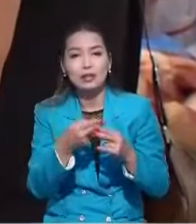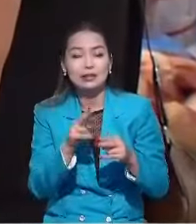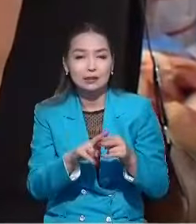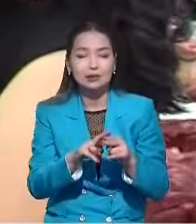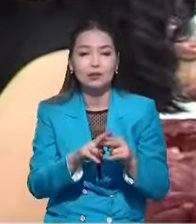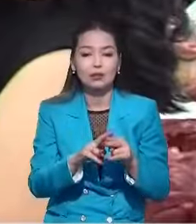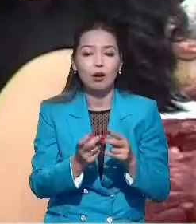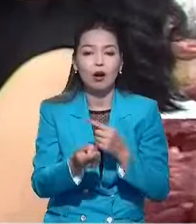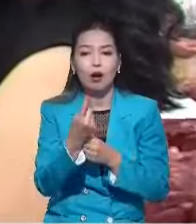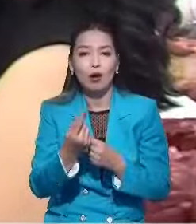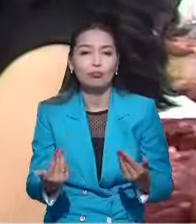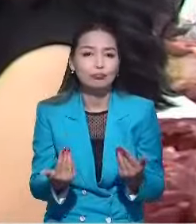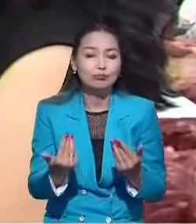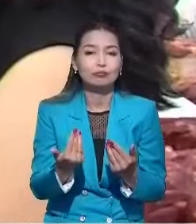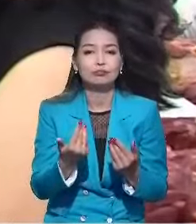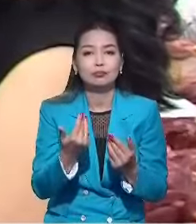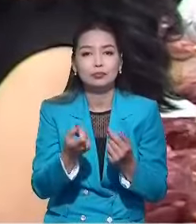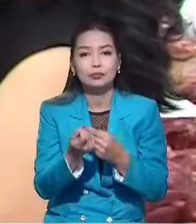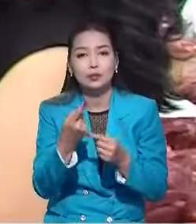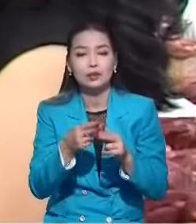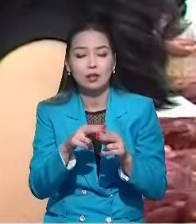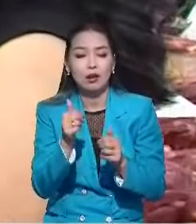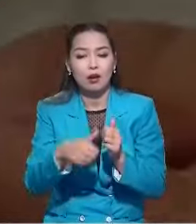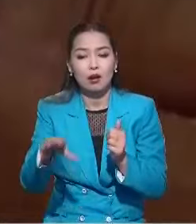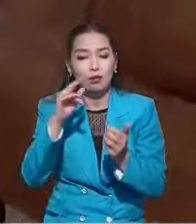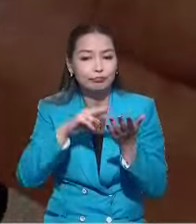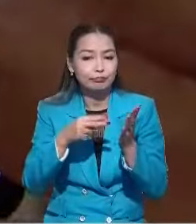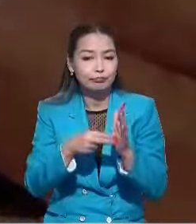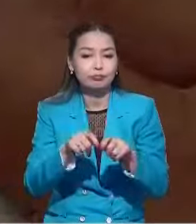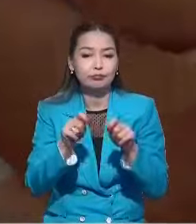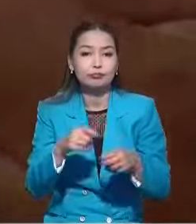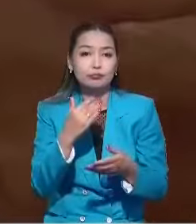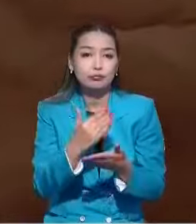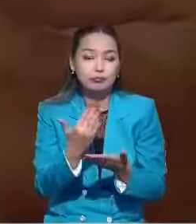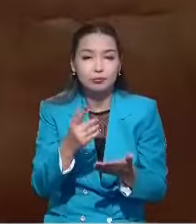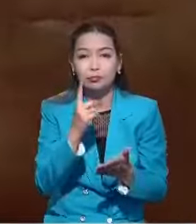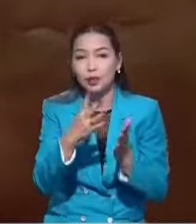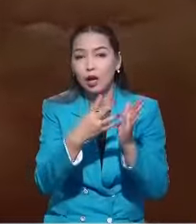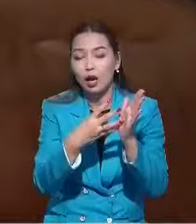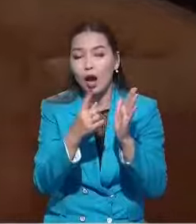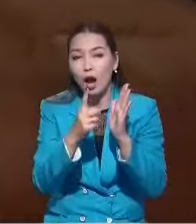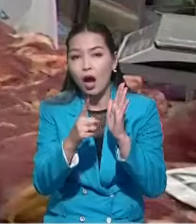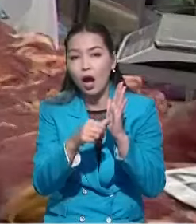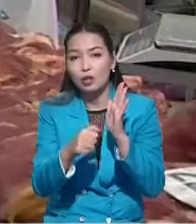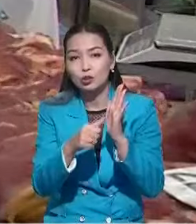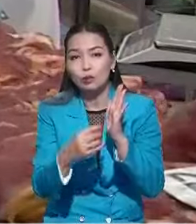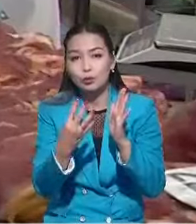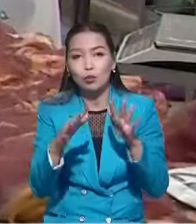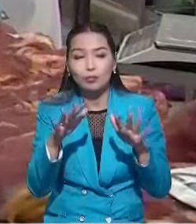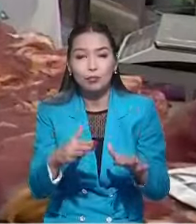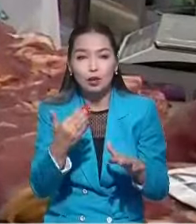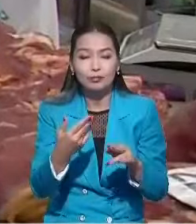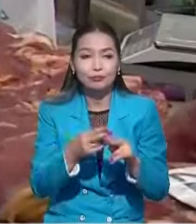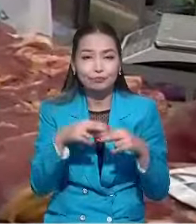көрсетілген. Барлық облыста және қалаларда жаңа жоба іске қосылды. Қазір жобаға еліміздегі 1664 мал сою орны,